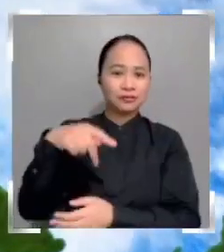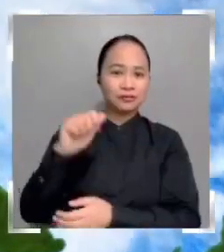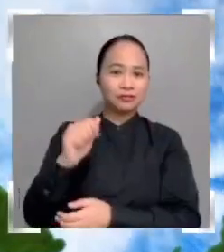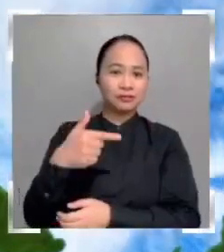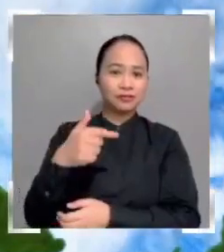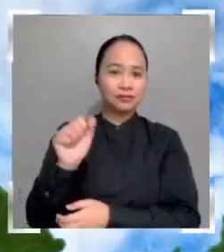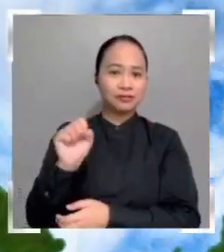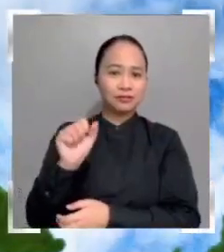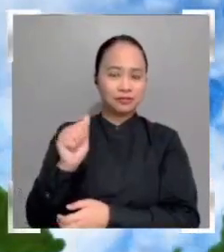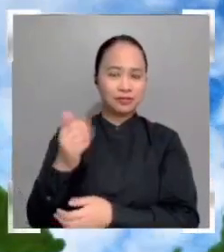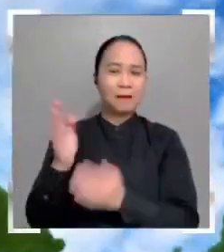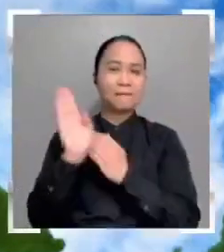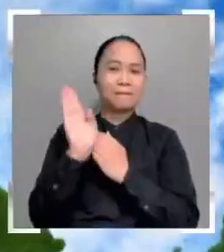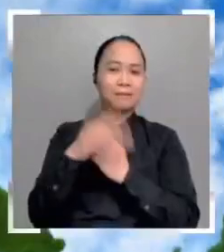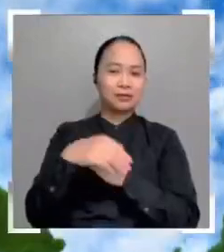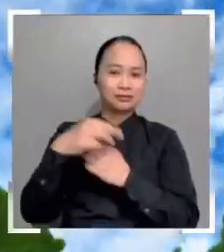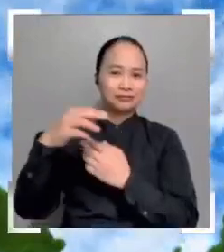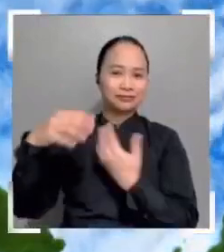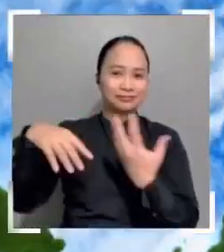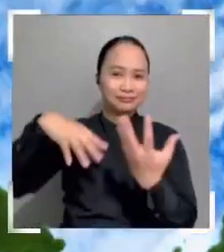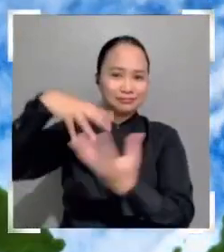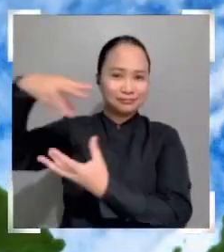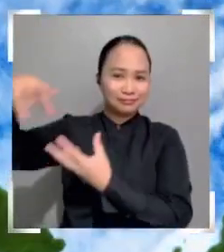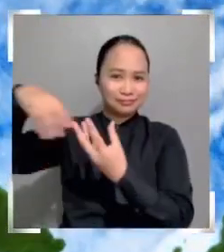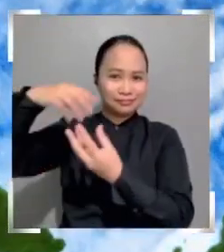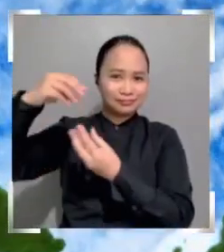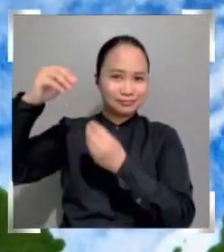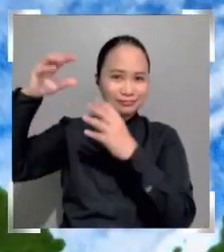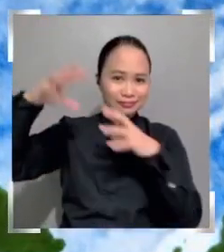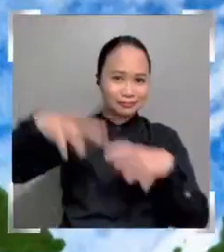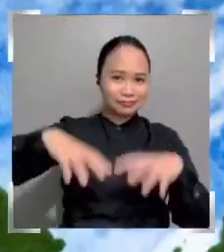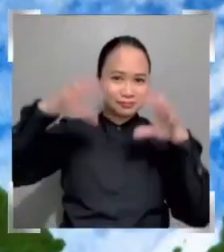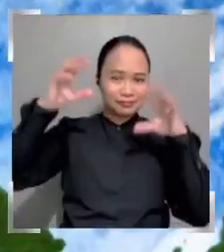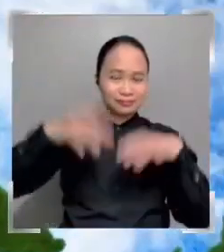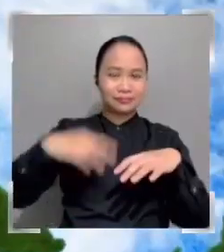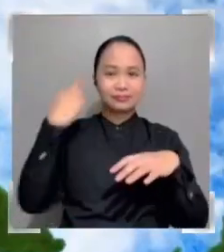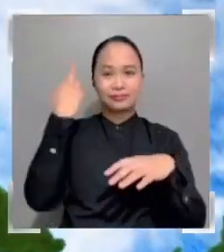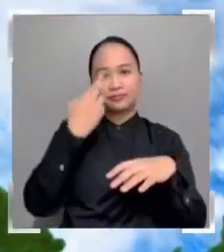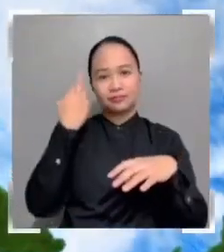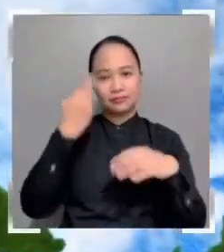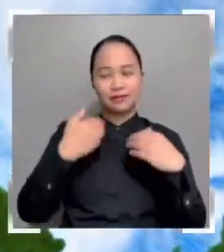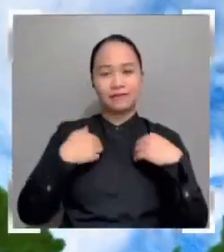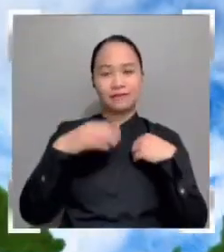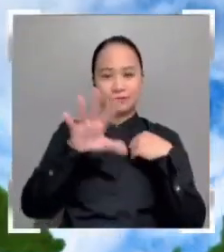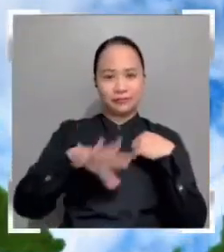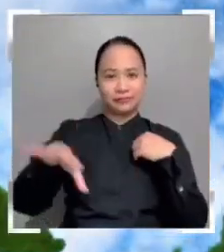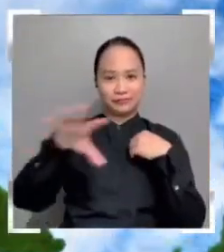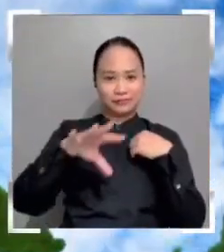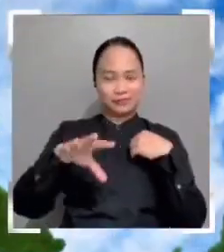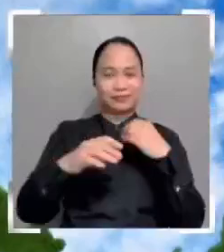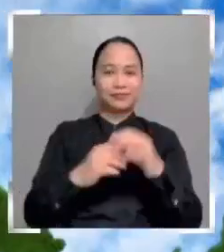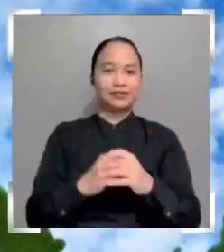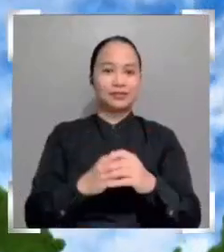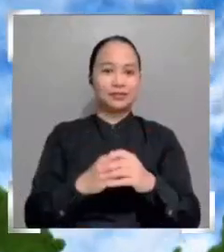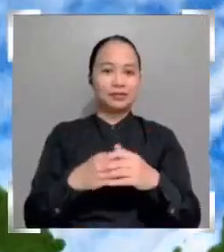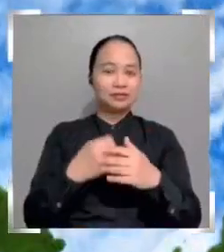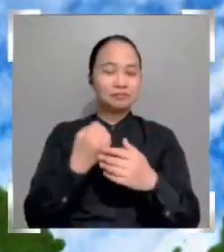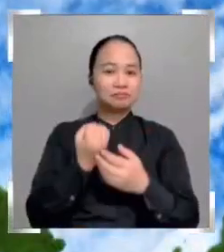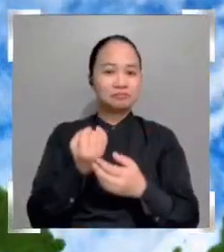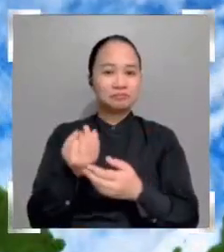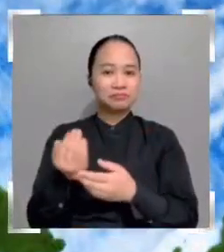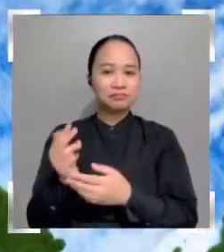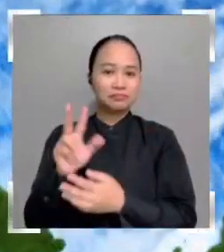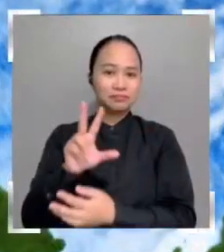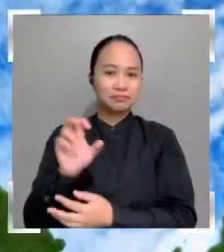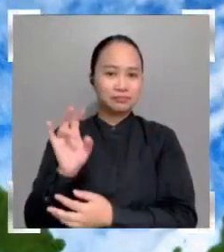na Intertropical Convergence Zone ang dahilan ng mga pag-ulan sa rehiyon. Huli itong namataan, 310 kilometers silangan